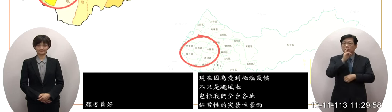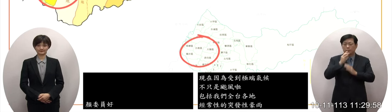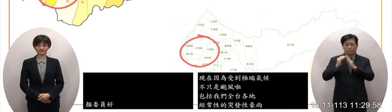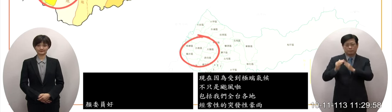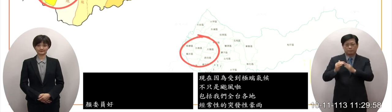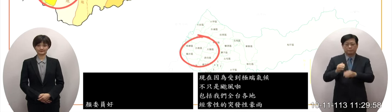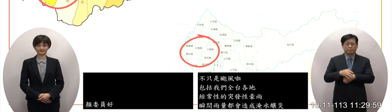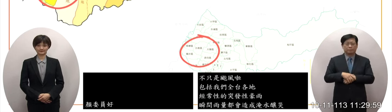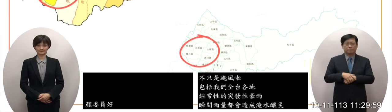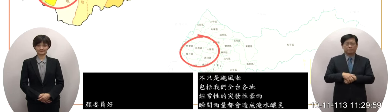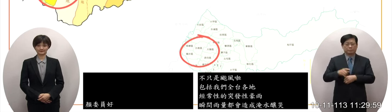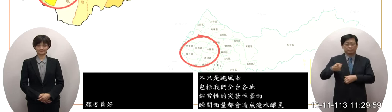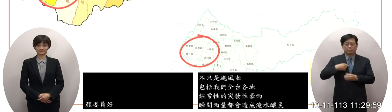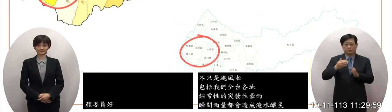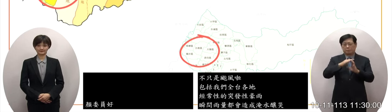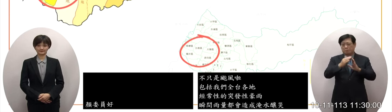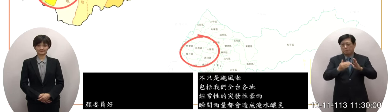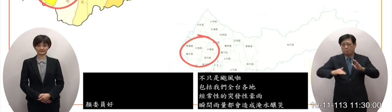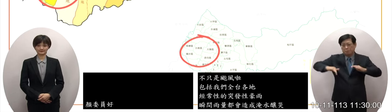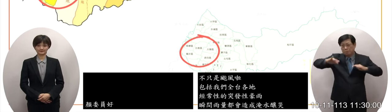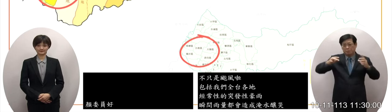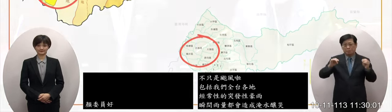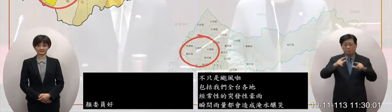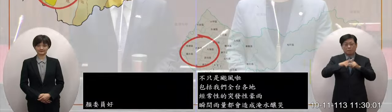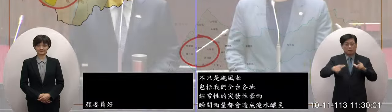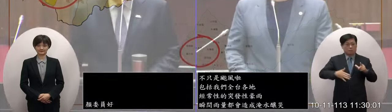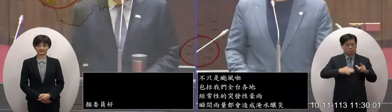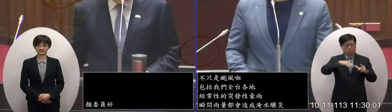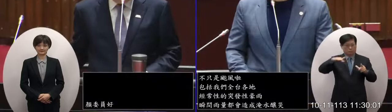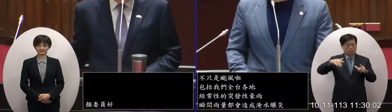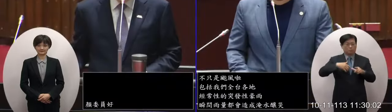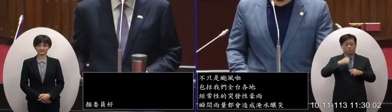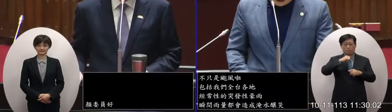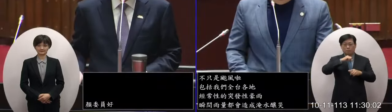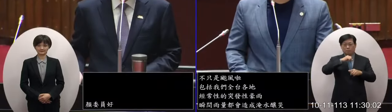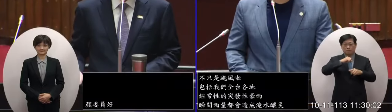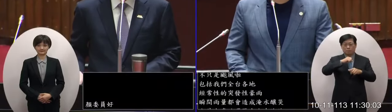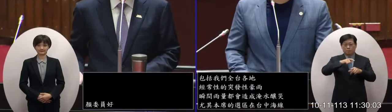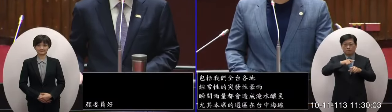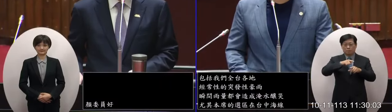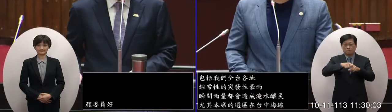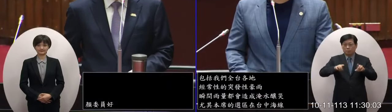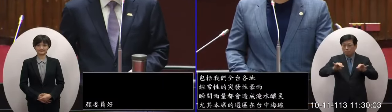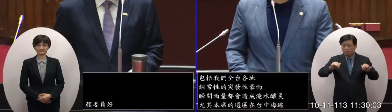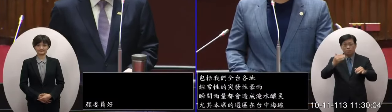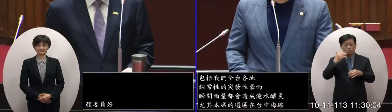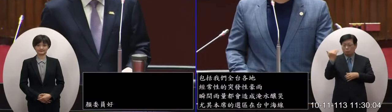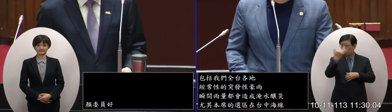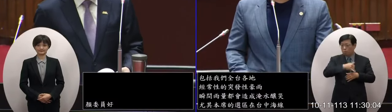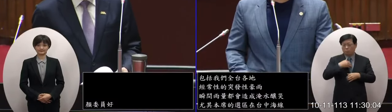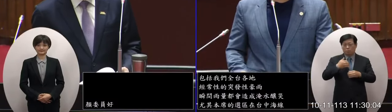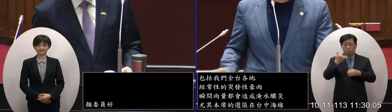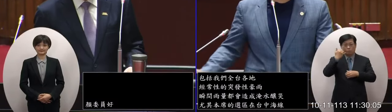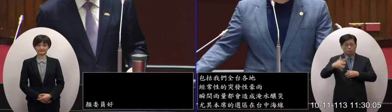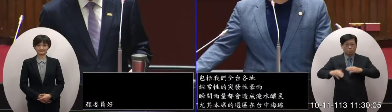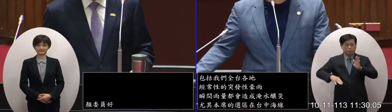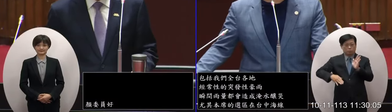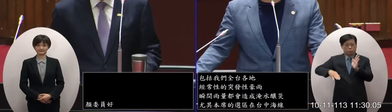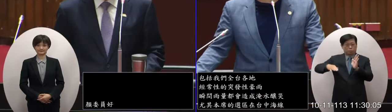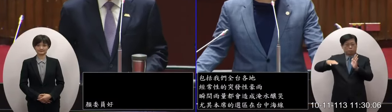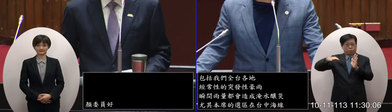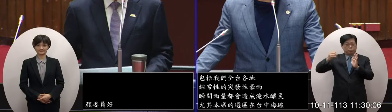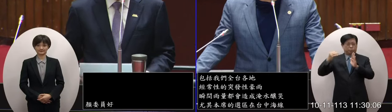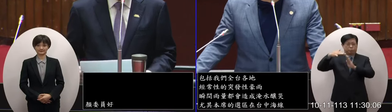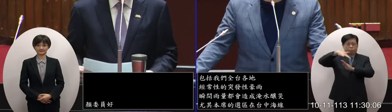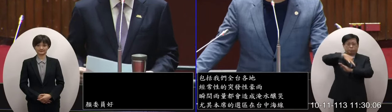市，盆地，台中盆地的这个大肚山台地，那如果刚好。遇到海水涨潮，那淹